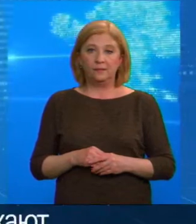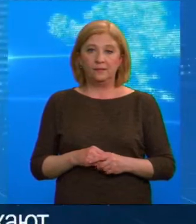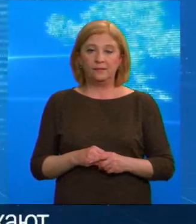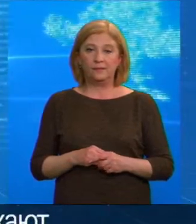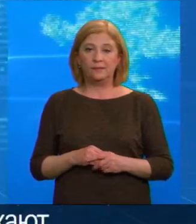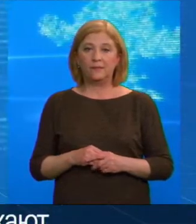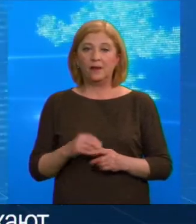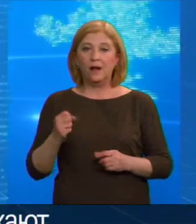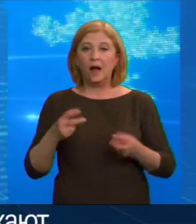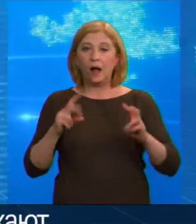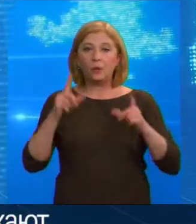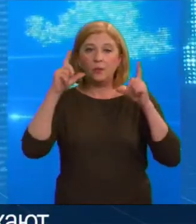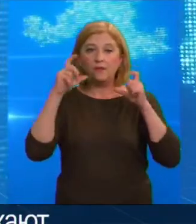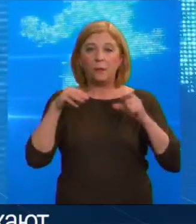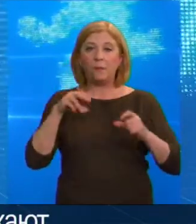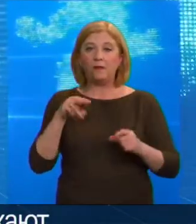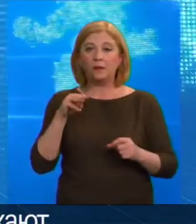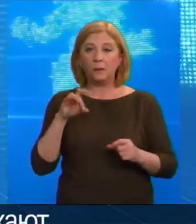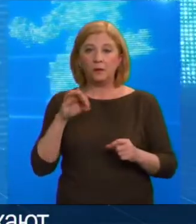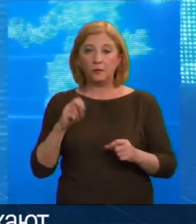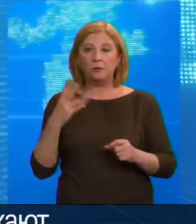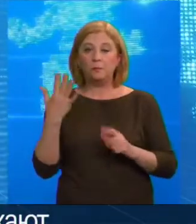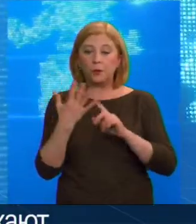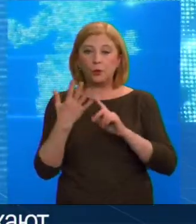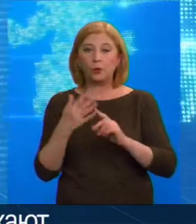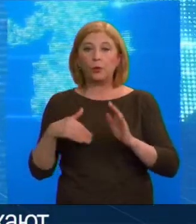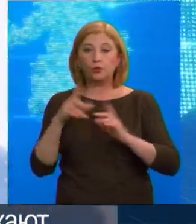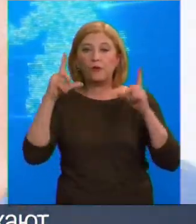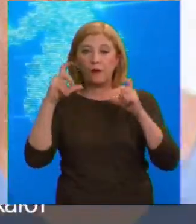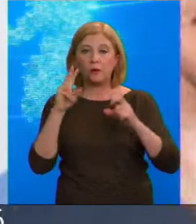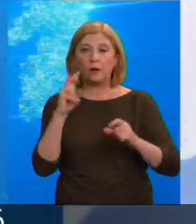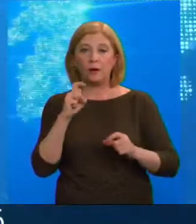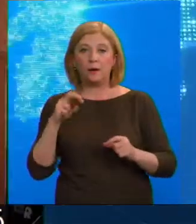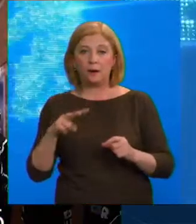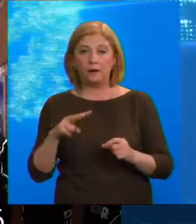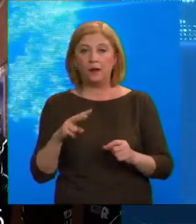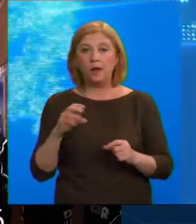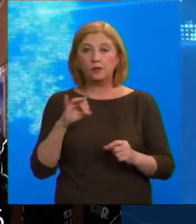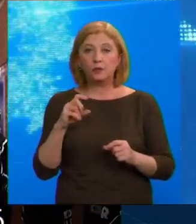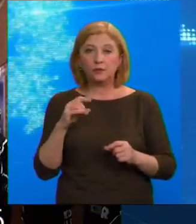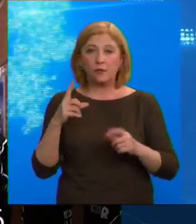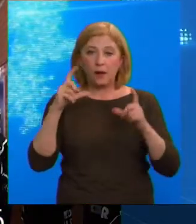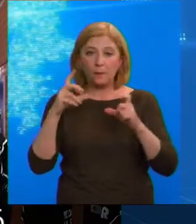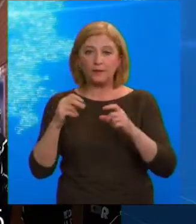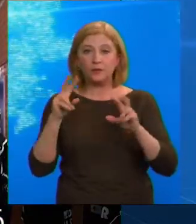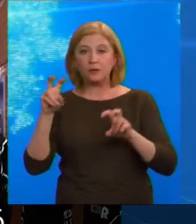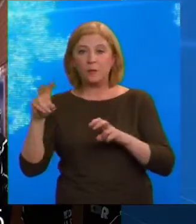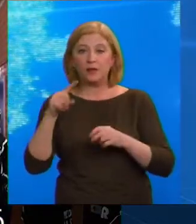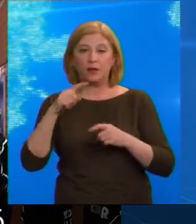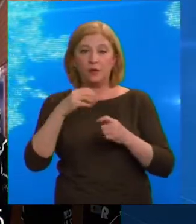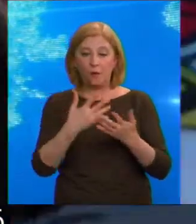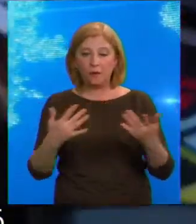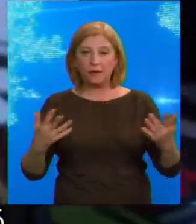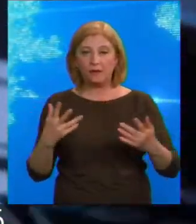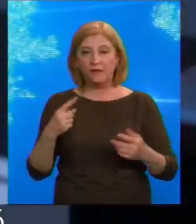А клубный фотограф «Трактора» Павел Тобарчук вошел в пятерку лучших фотографов КХЛ. Жюри оценило композицию, тематику его материалов и